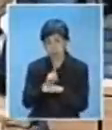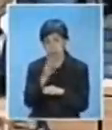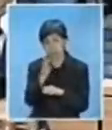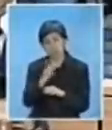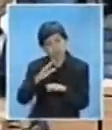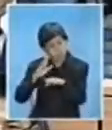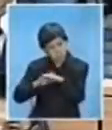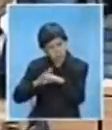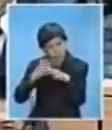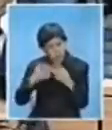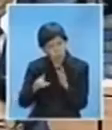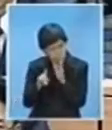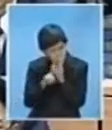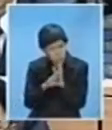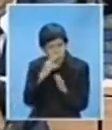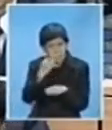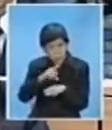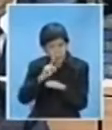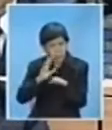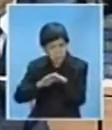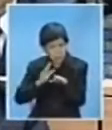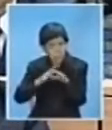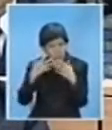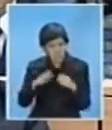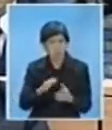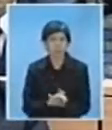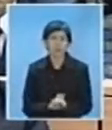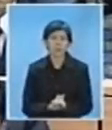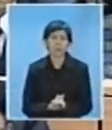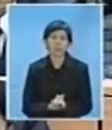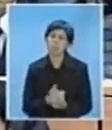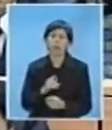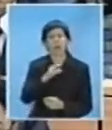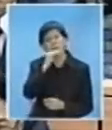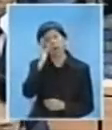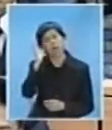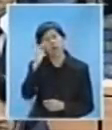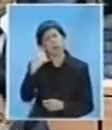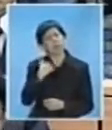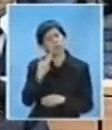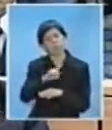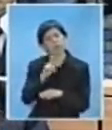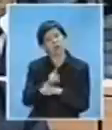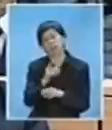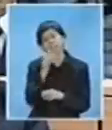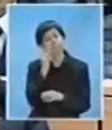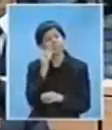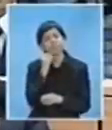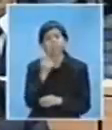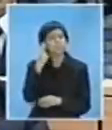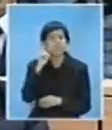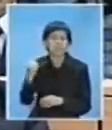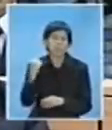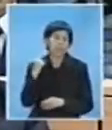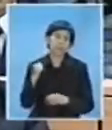ก็เตือนบอกครั้งสุดท้ายผมเห็นท่านประธานเตือนแล้วนะแล้วเขาก็ยังพูดอีกแต่ท่านประธานนี่น่ารักมากไม่คำนึงถึงอำ